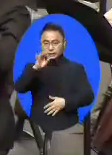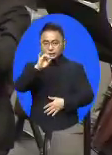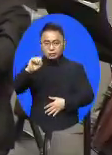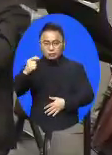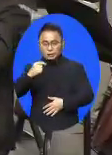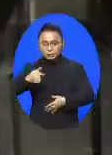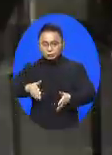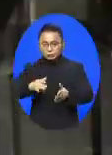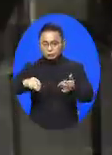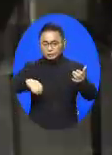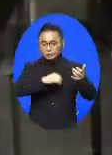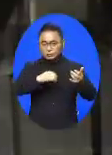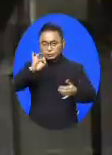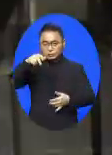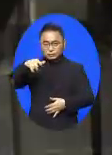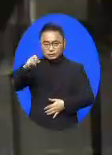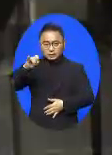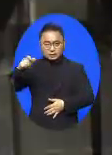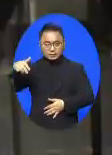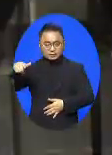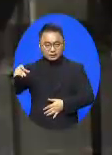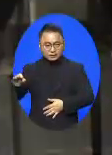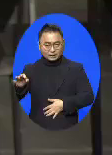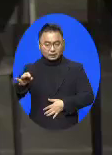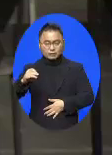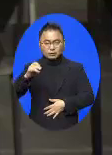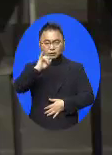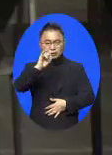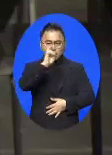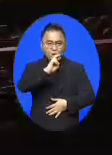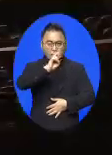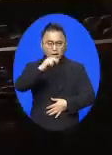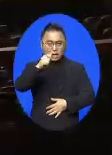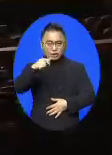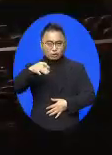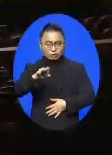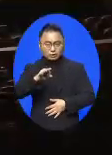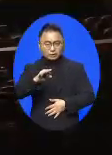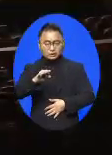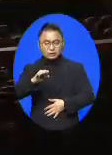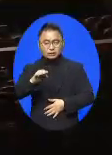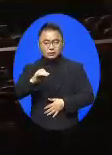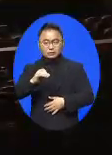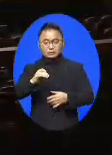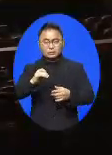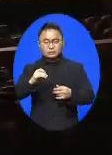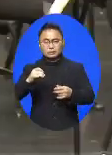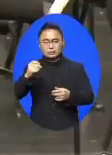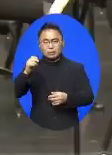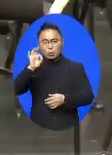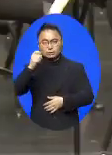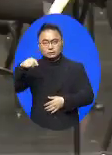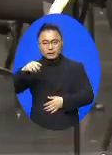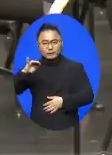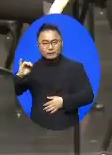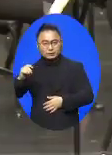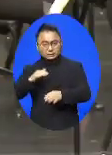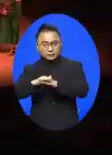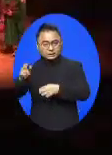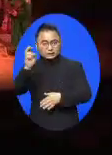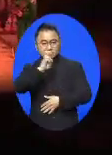출신 바이올리니스트 유치엔 첸과 소프라노 한경성이 오스트리아 빈 스타일의 정통 음악회를 선보일